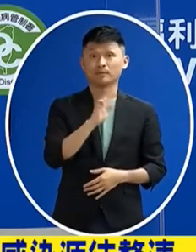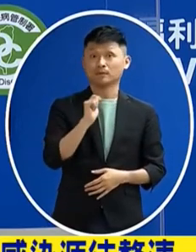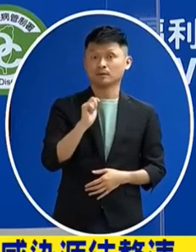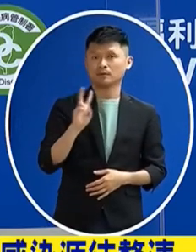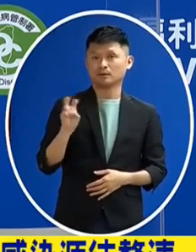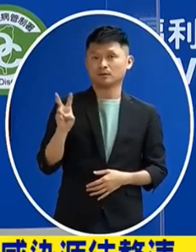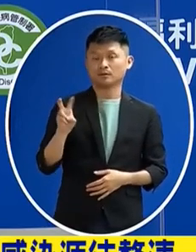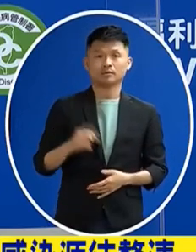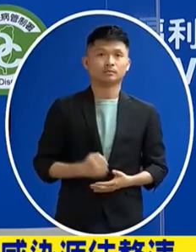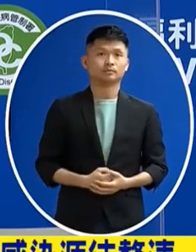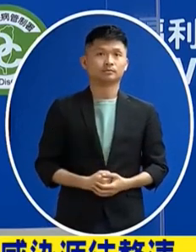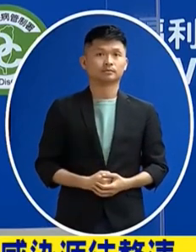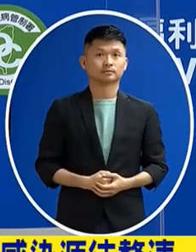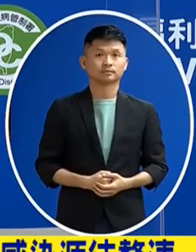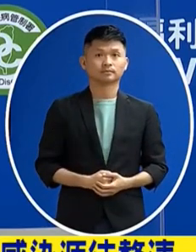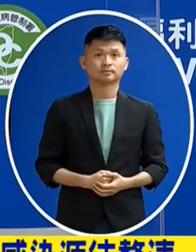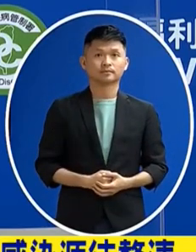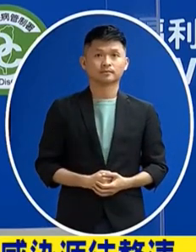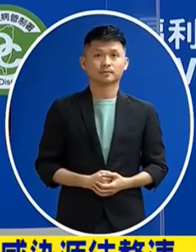22，